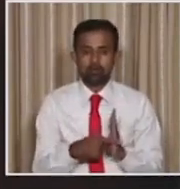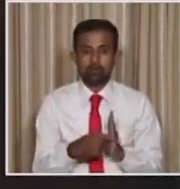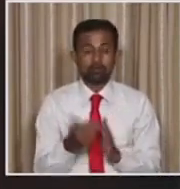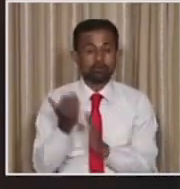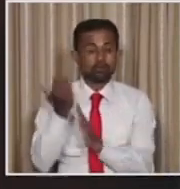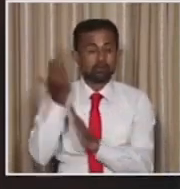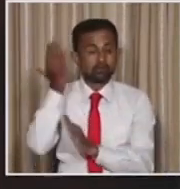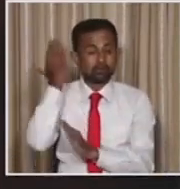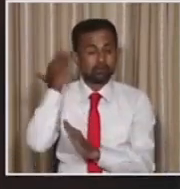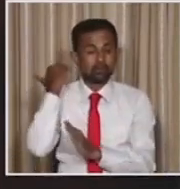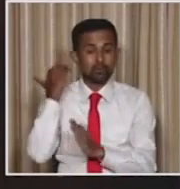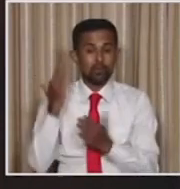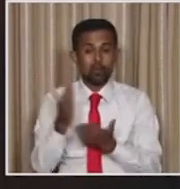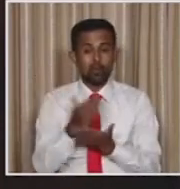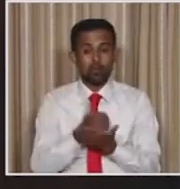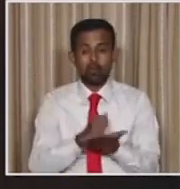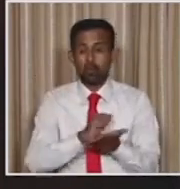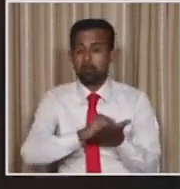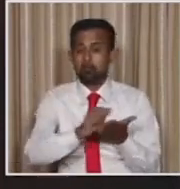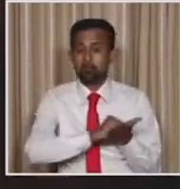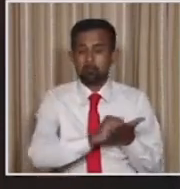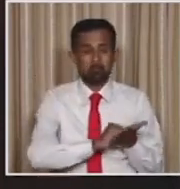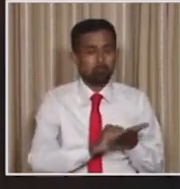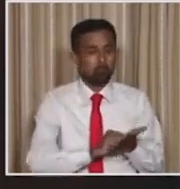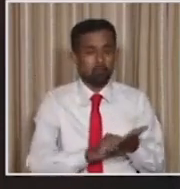අතීතයේ මුළුමනින්ම අකමැකා දාලා